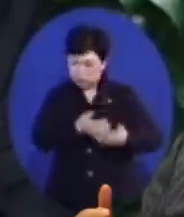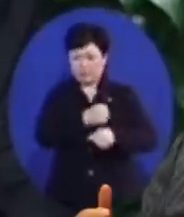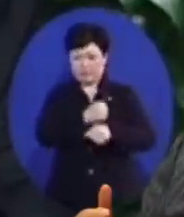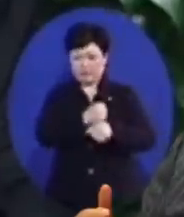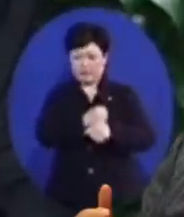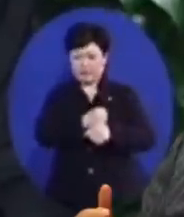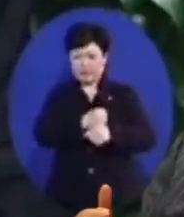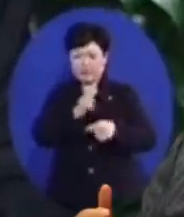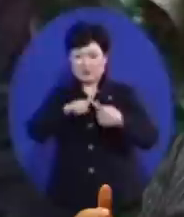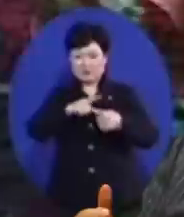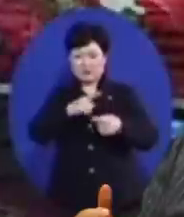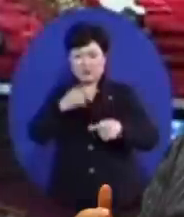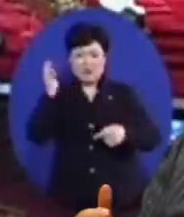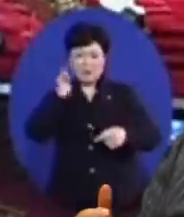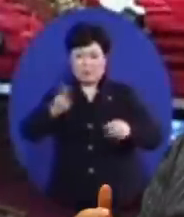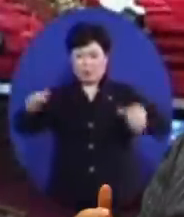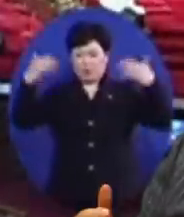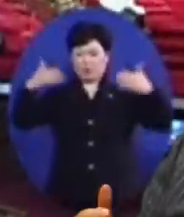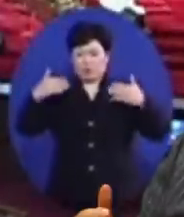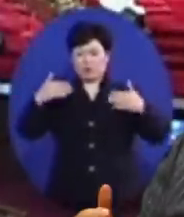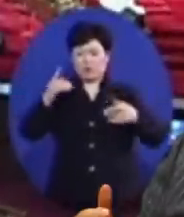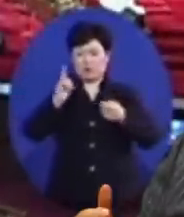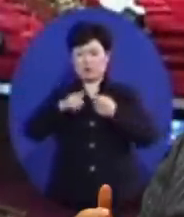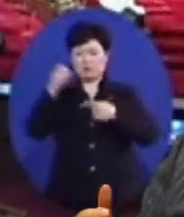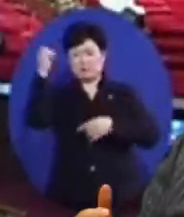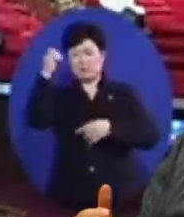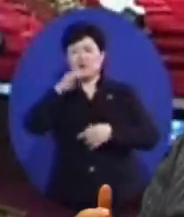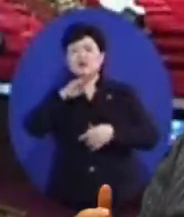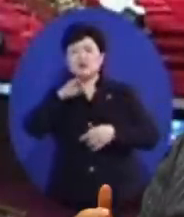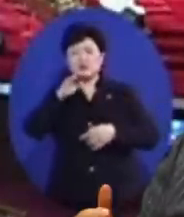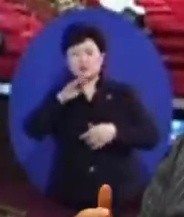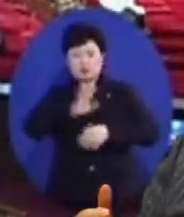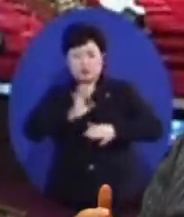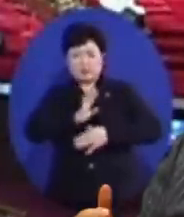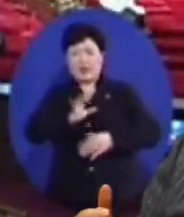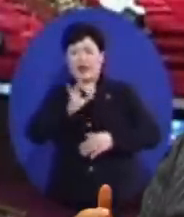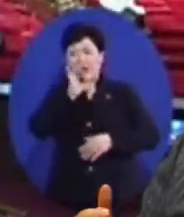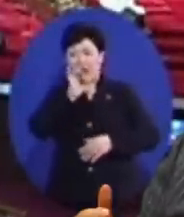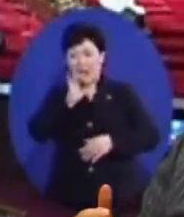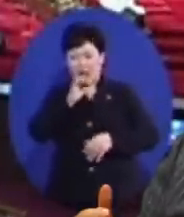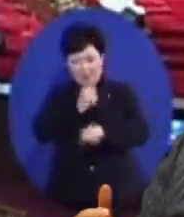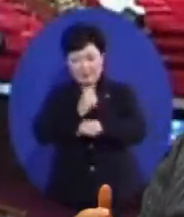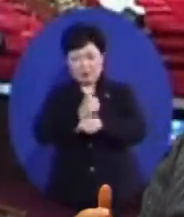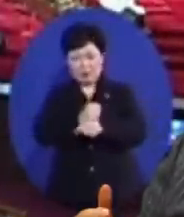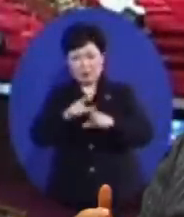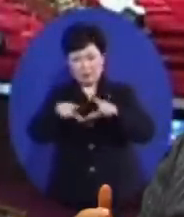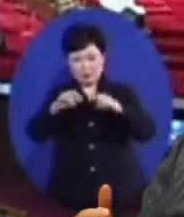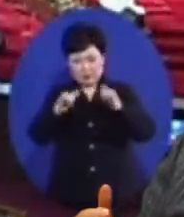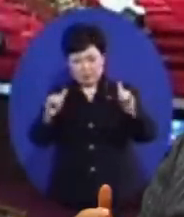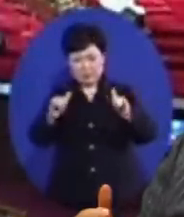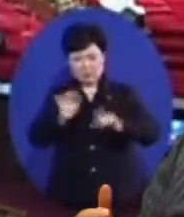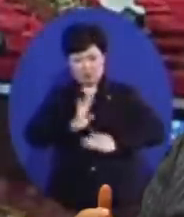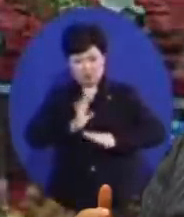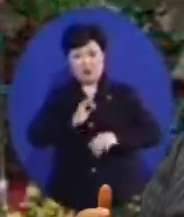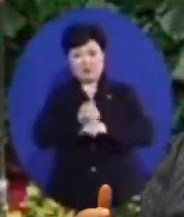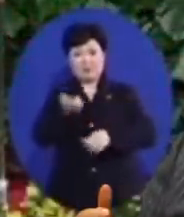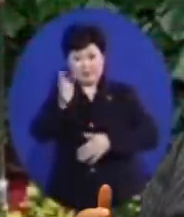통과해서는 안 됩니다. 일반 사람들은 폭풍우를 통과하는데요